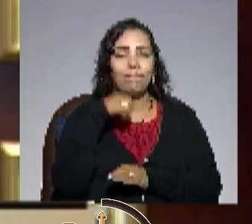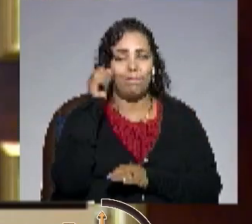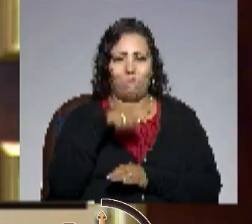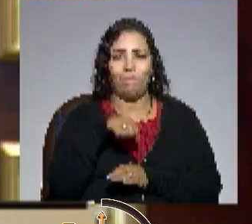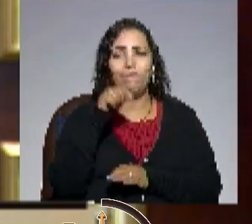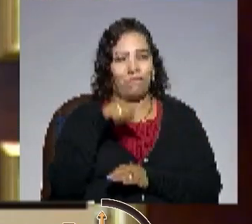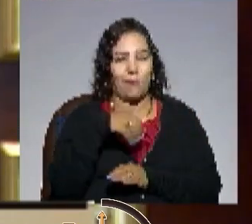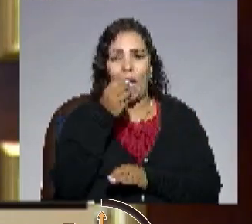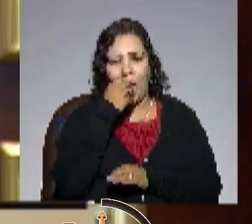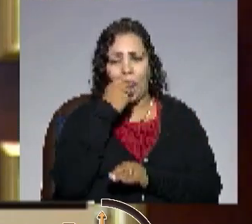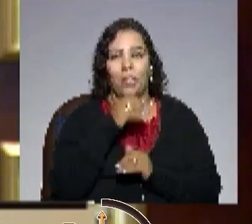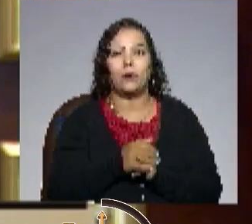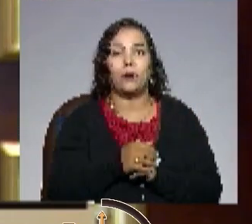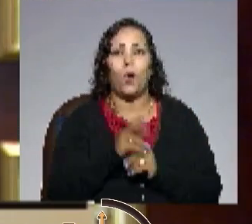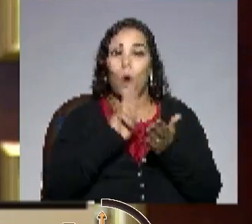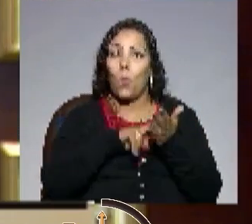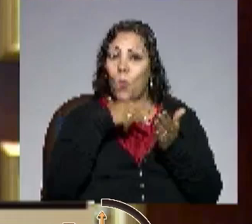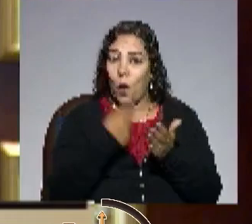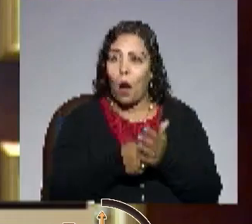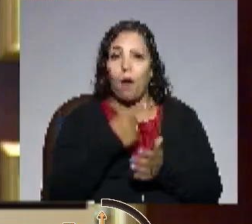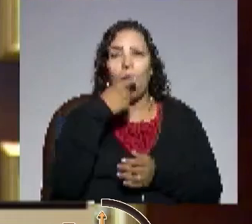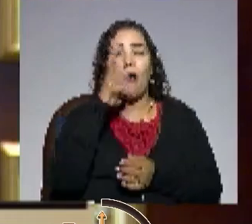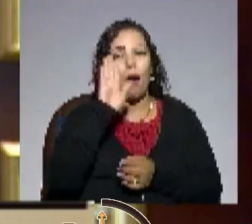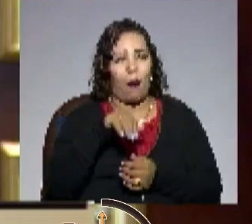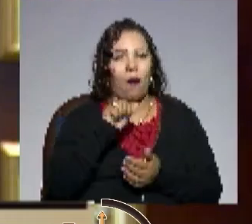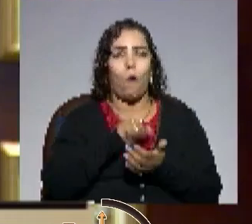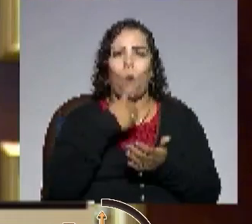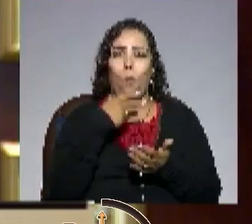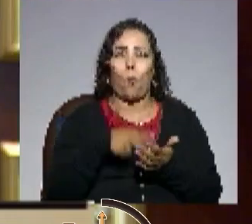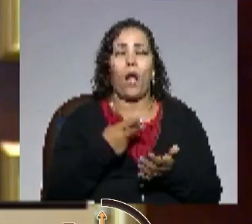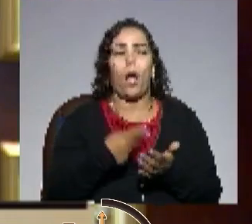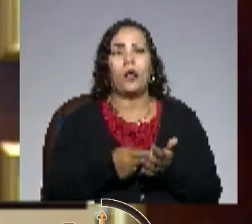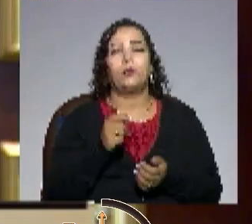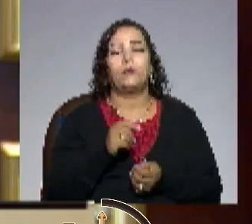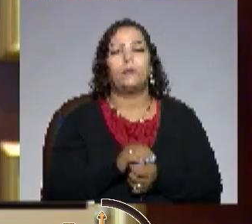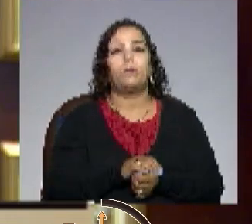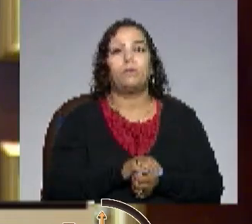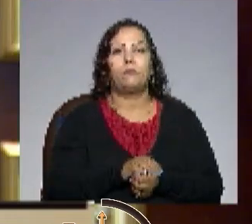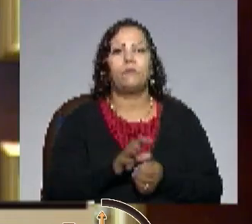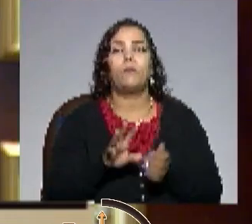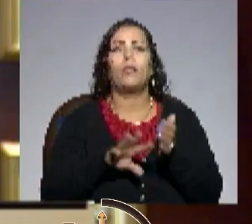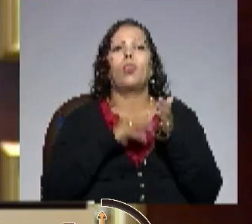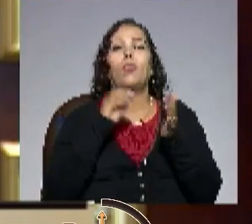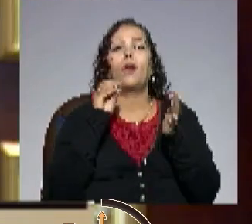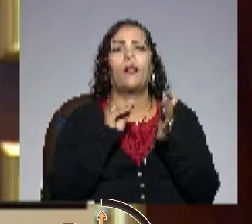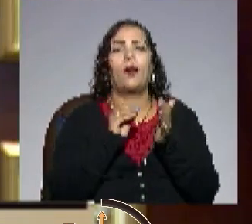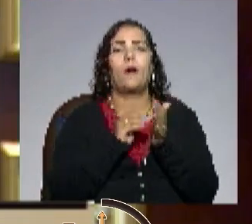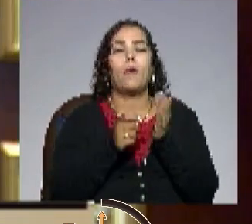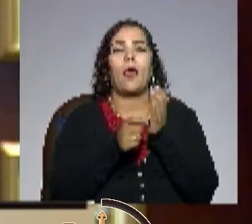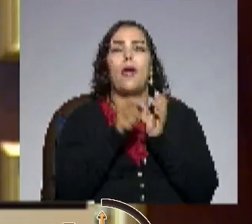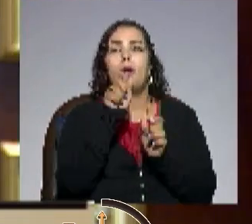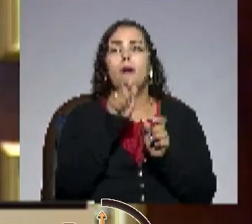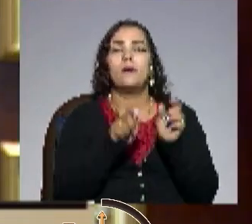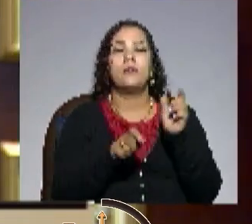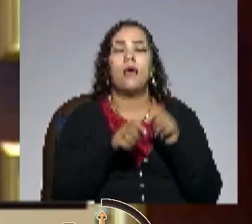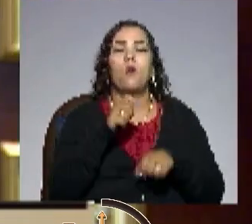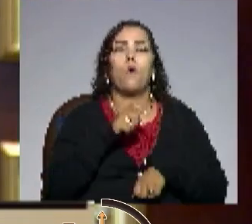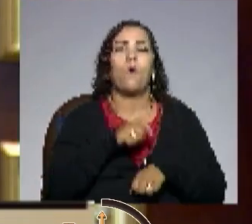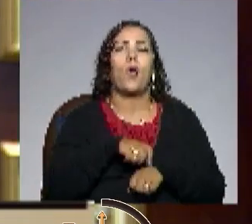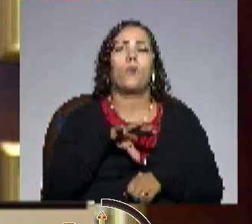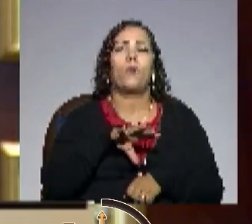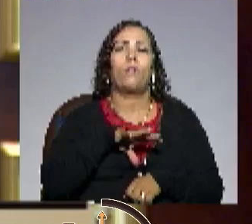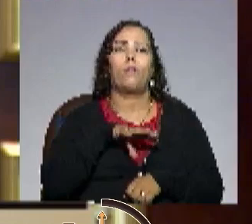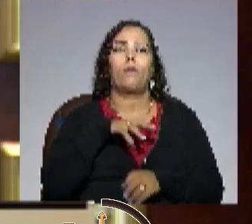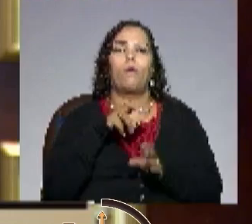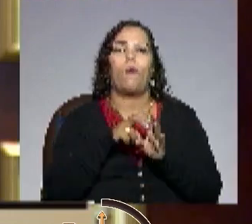اكلت يا رب وقعت ادم واعت يا رب يبدا الانسان في حاله الخوف